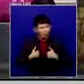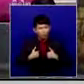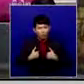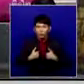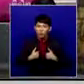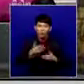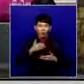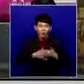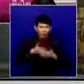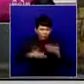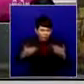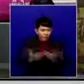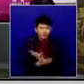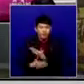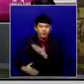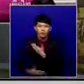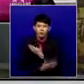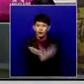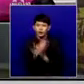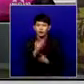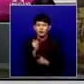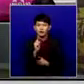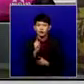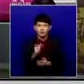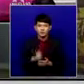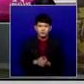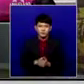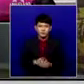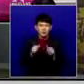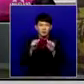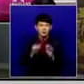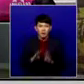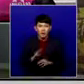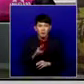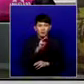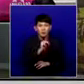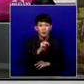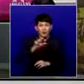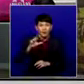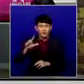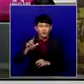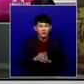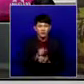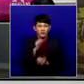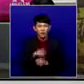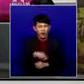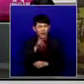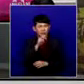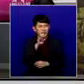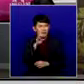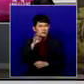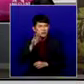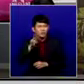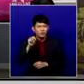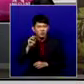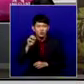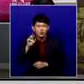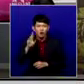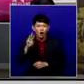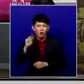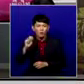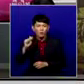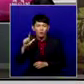าสตร์อะไรครับโมเดิร์นไลฟ์สไตล์อย่าไปบอกว่านิวนอร์มอลอะไรโอ้โหมันเป็นเนกาทีฟมันเป็นเน